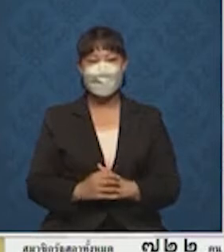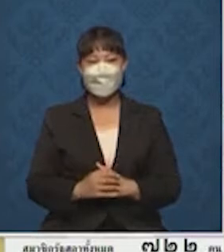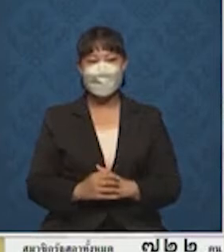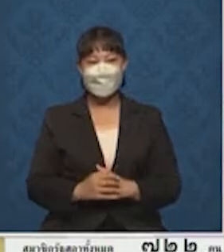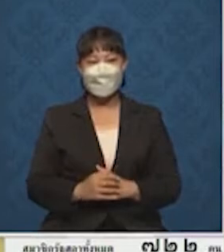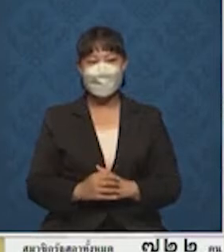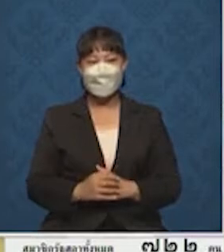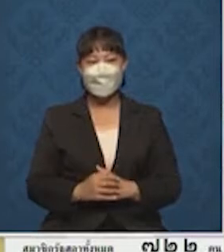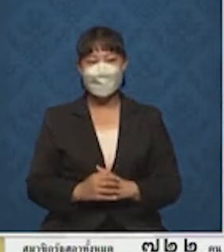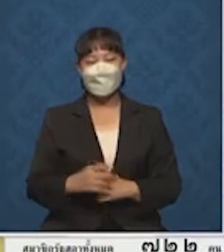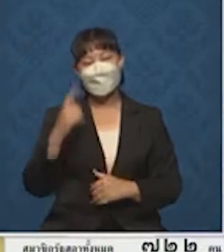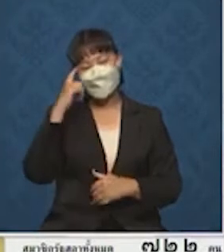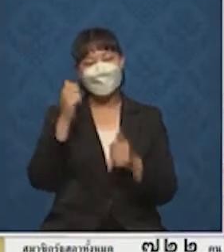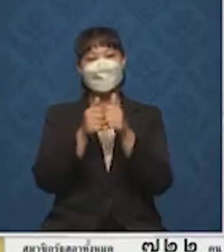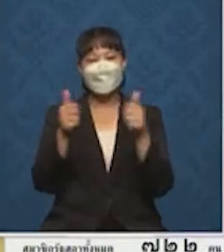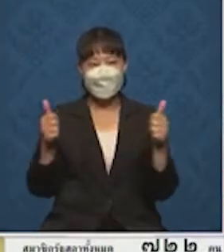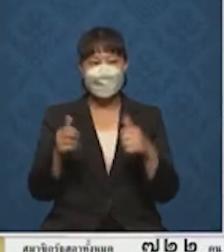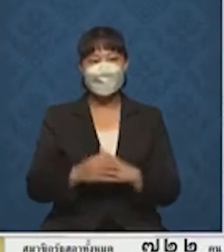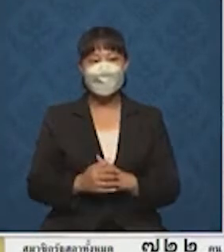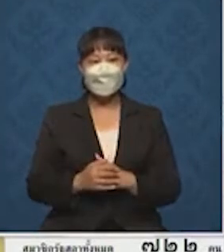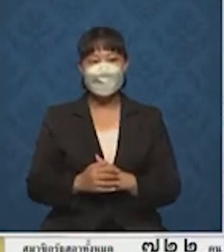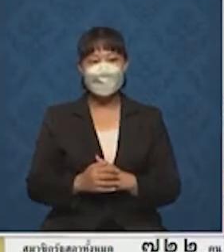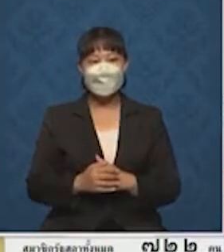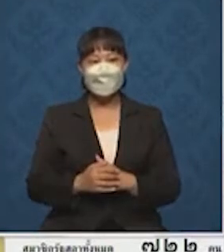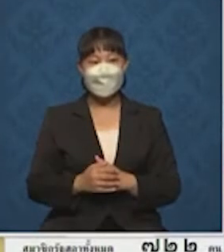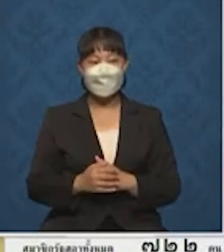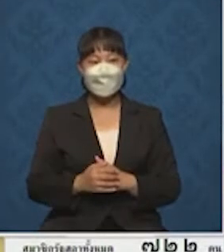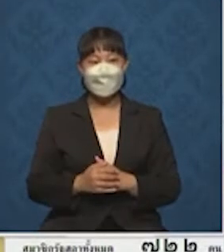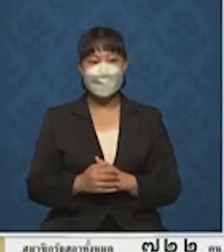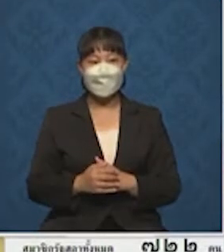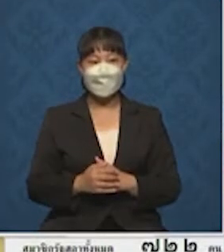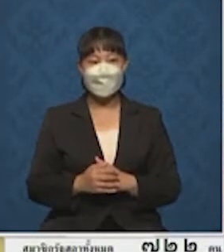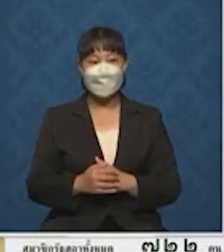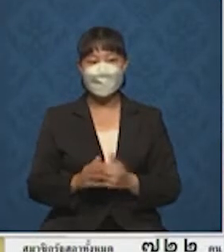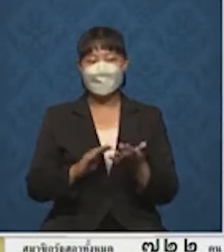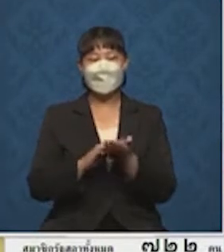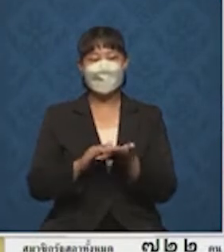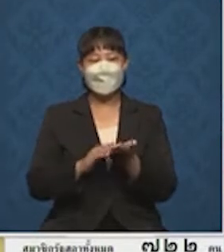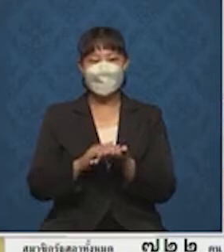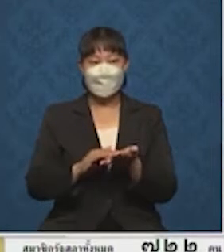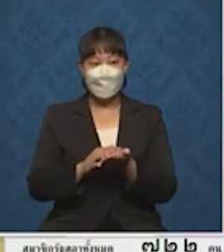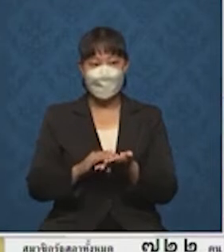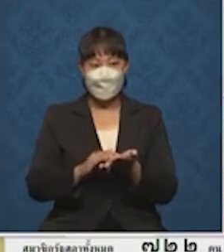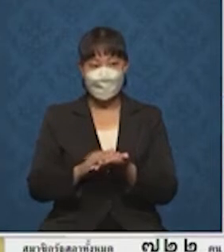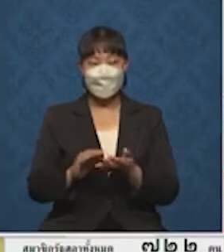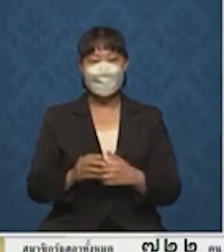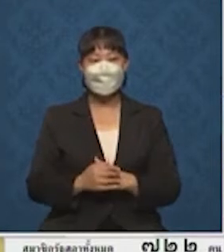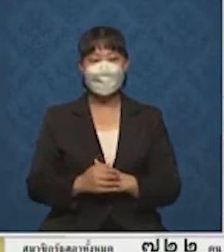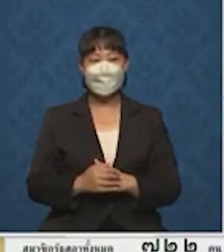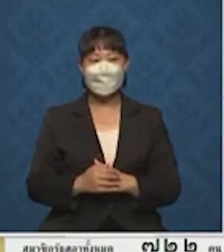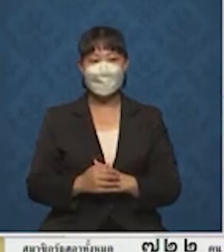ดีและอาจจะไม่รู้ดีผมตองครับขอพระทานโทธนะครับมัจะมีฟารรู้สึกอย่ไร